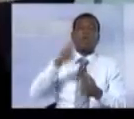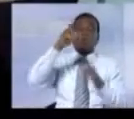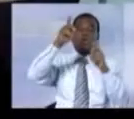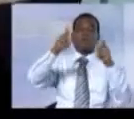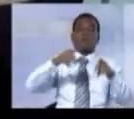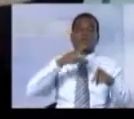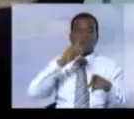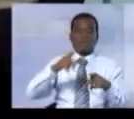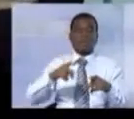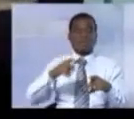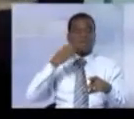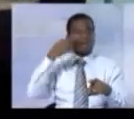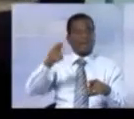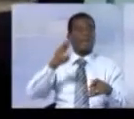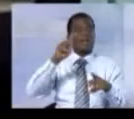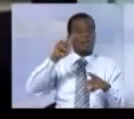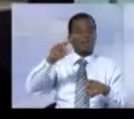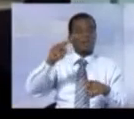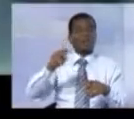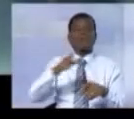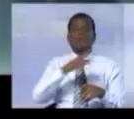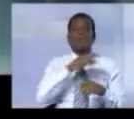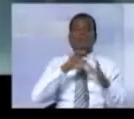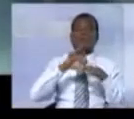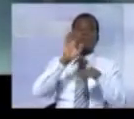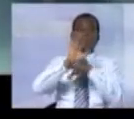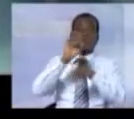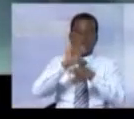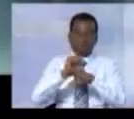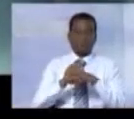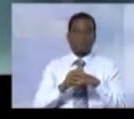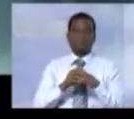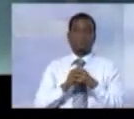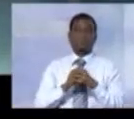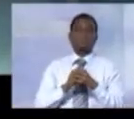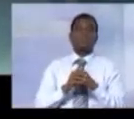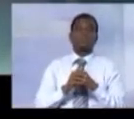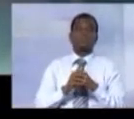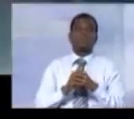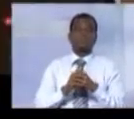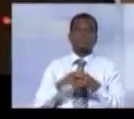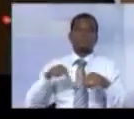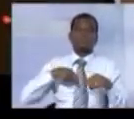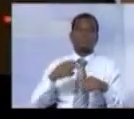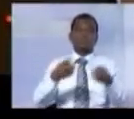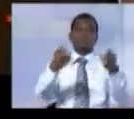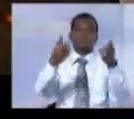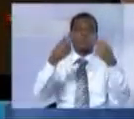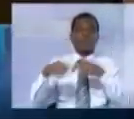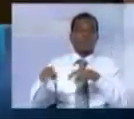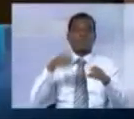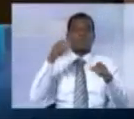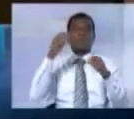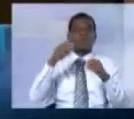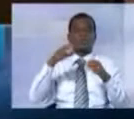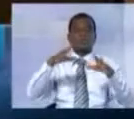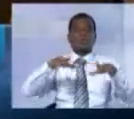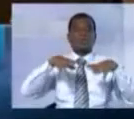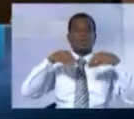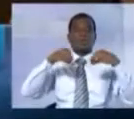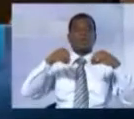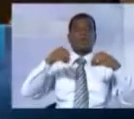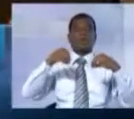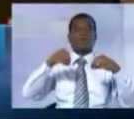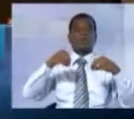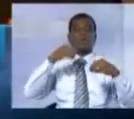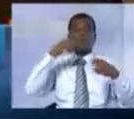et la lutte contre la cybercriminalité ont été au centre des échanges nous venons de faire adopter un conseil gouvernement une